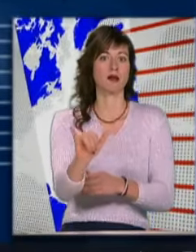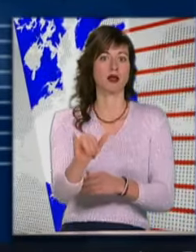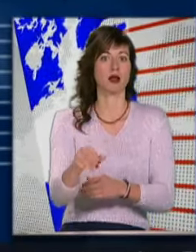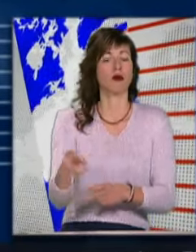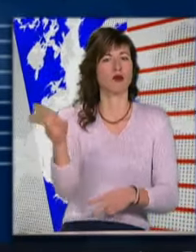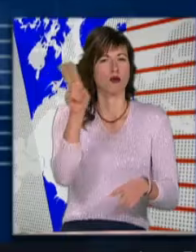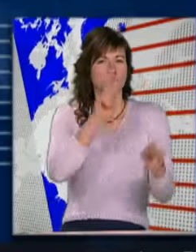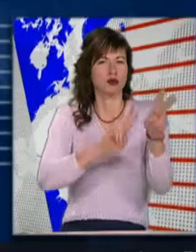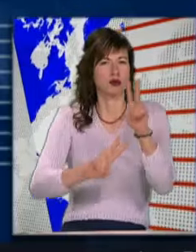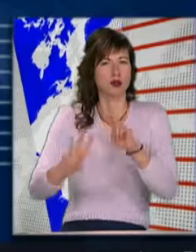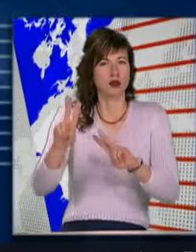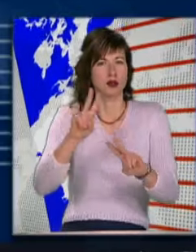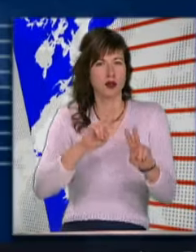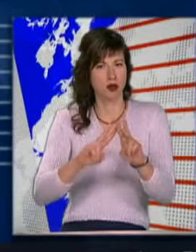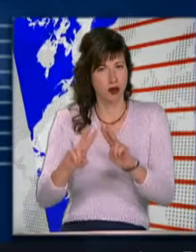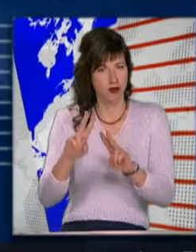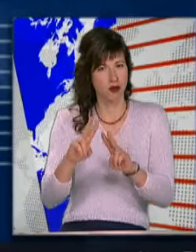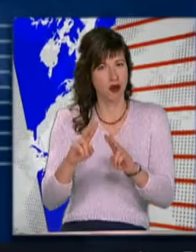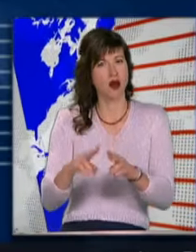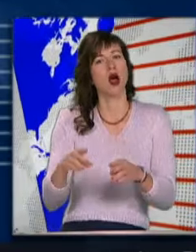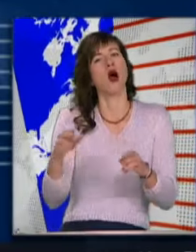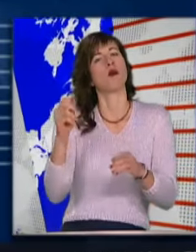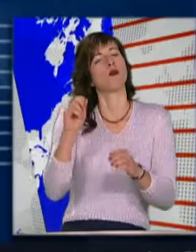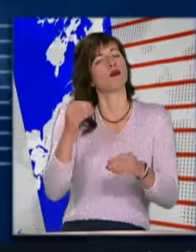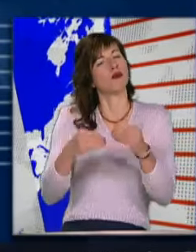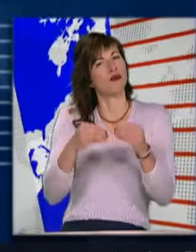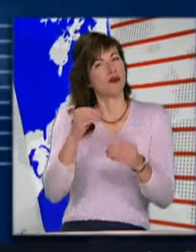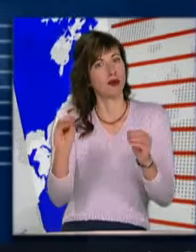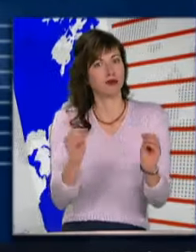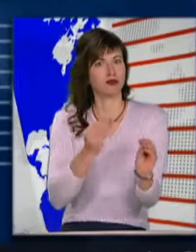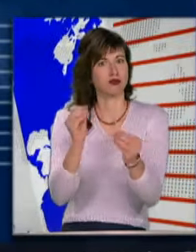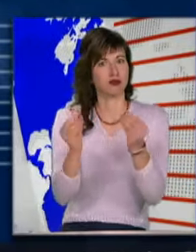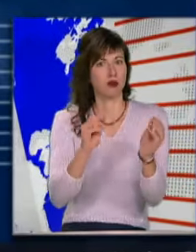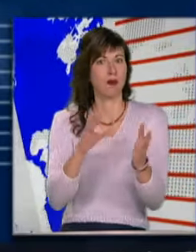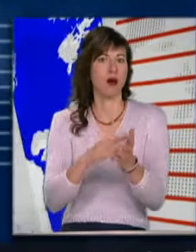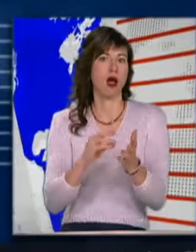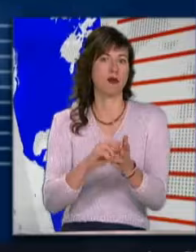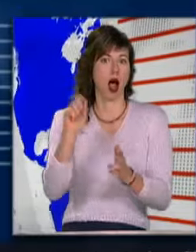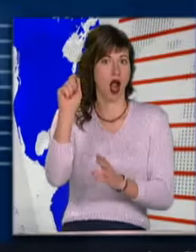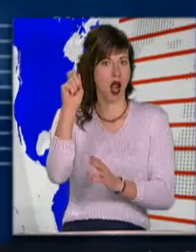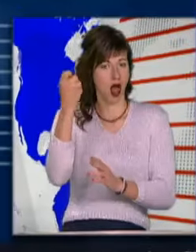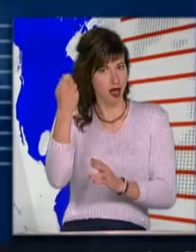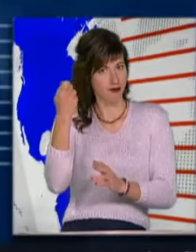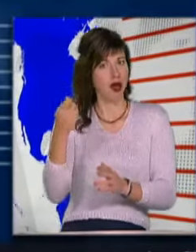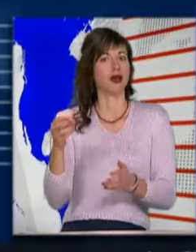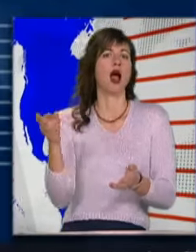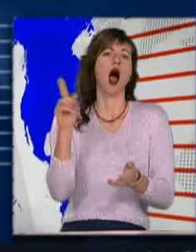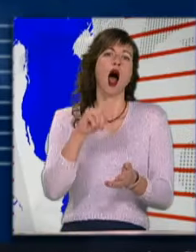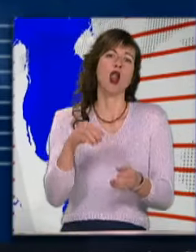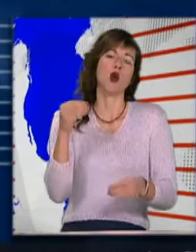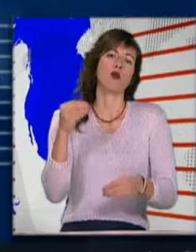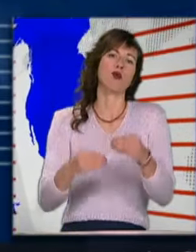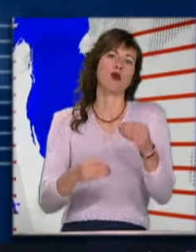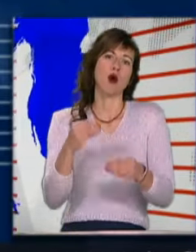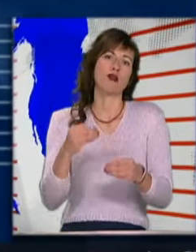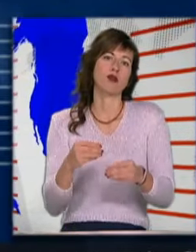πέμπτη από τα έντονα χορικά φαινόμενα μικρής έκτασης προβλήματα έχουν παρουσιαστεί στο δίκτυο ηλεκτροδότησης ενώ ζημιά προκλήθηκε και στους